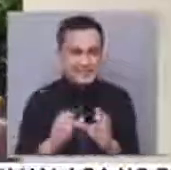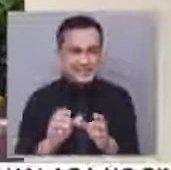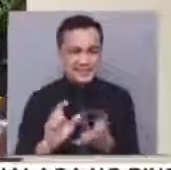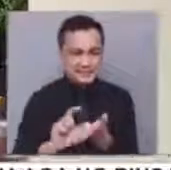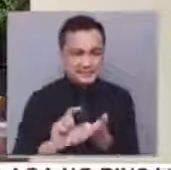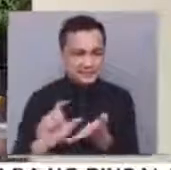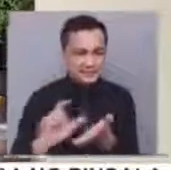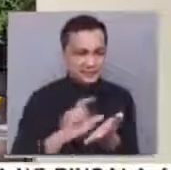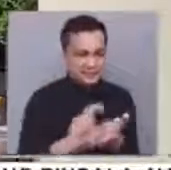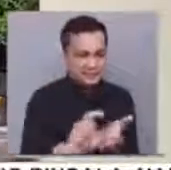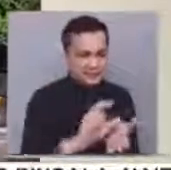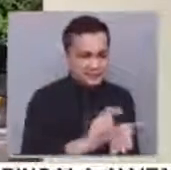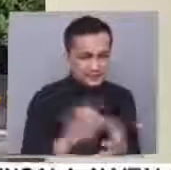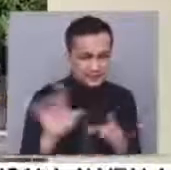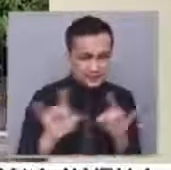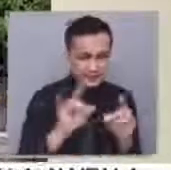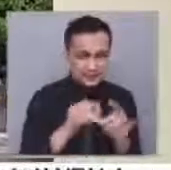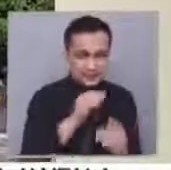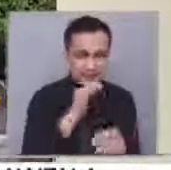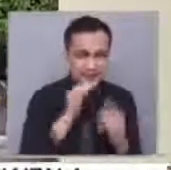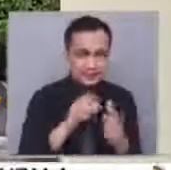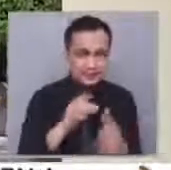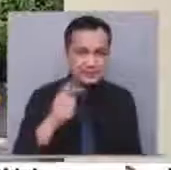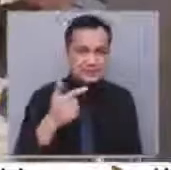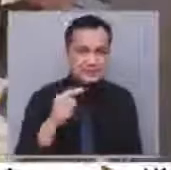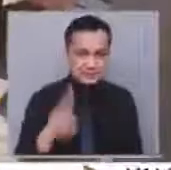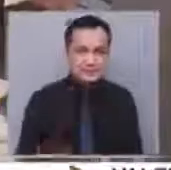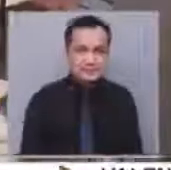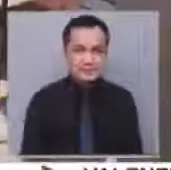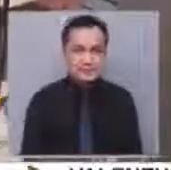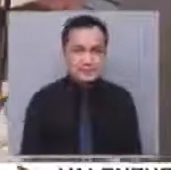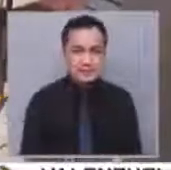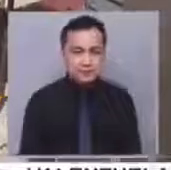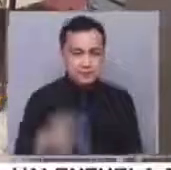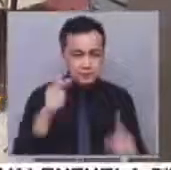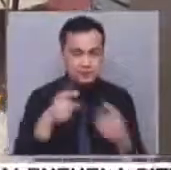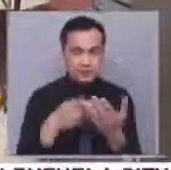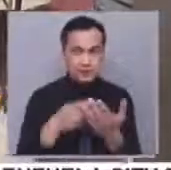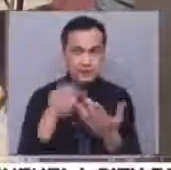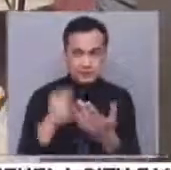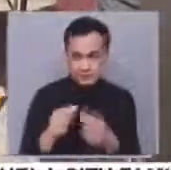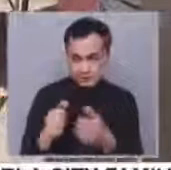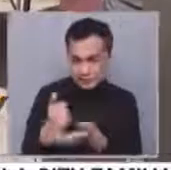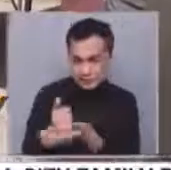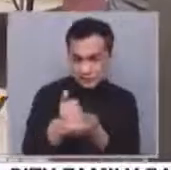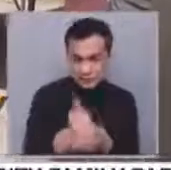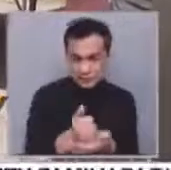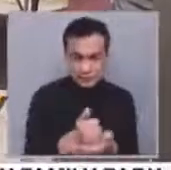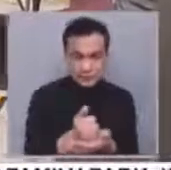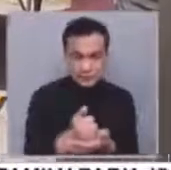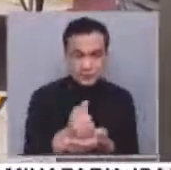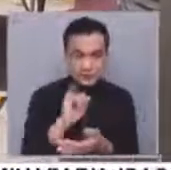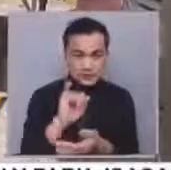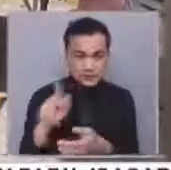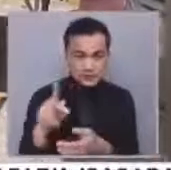napiling magsasaka at lokal na pamahalaan. Layo ng proyekto na makatulong sa mga kapatid nating katutubo at patuloy na